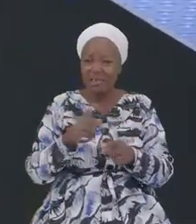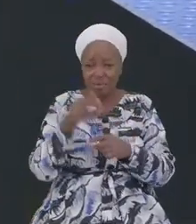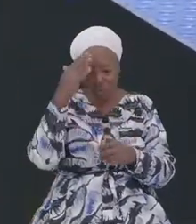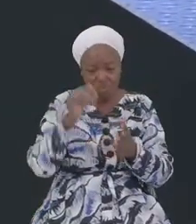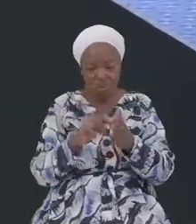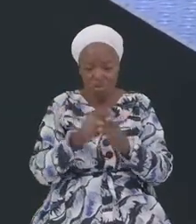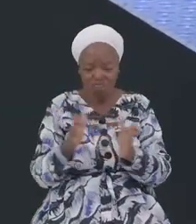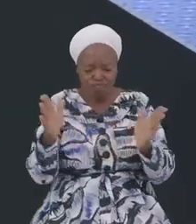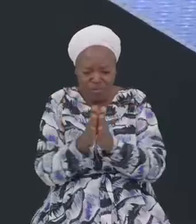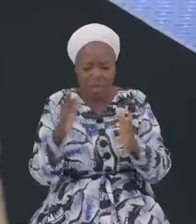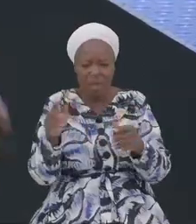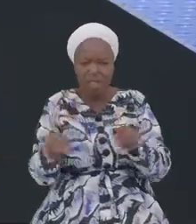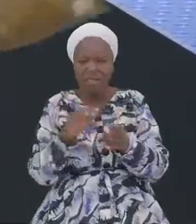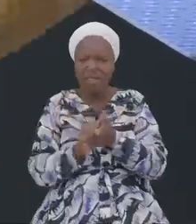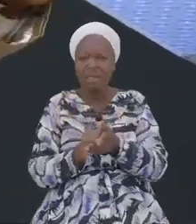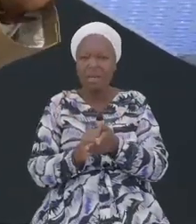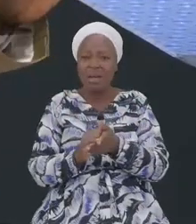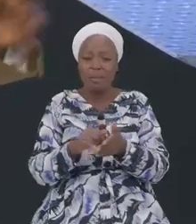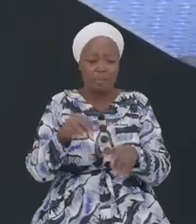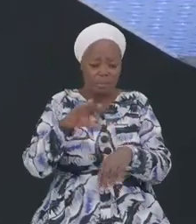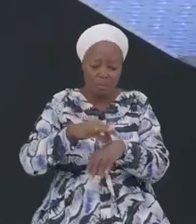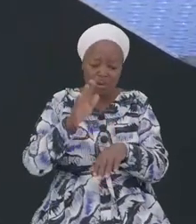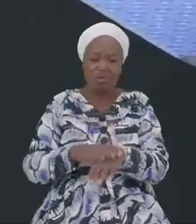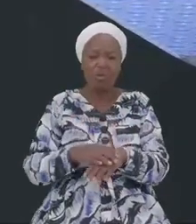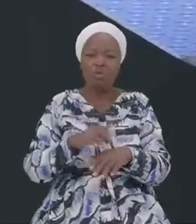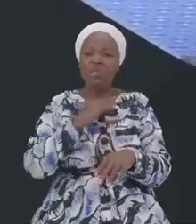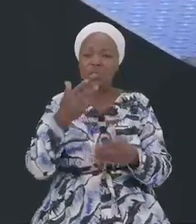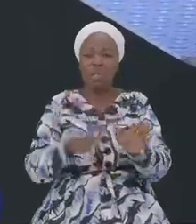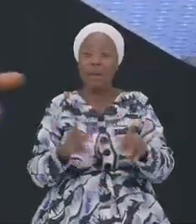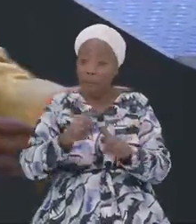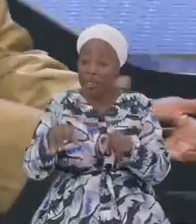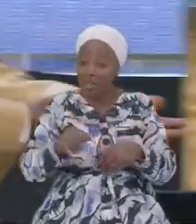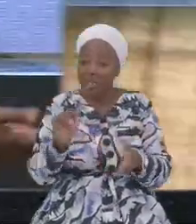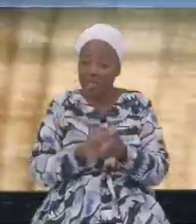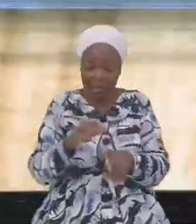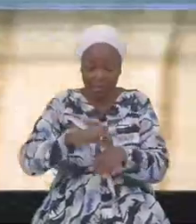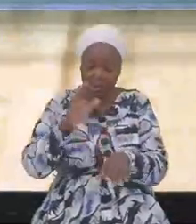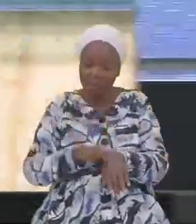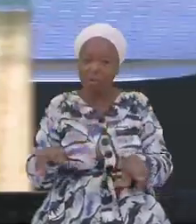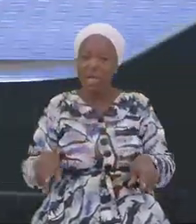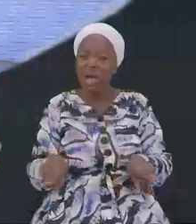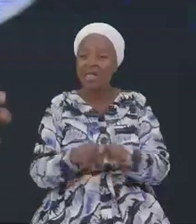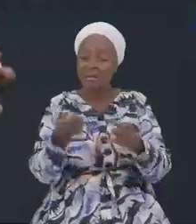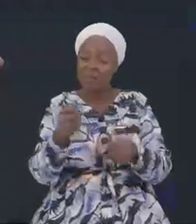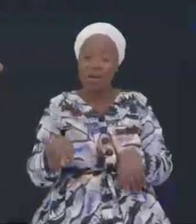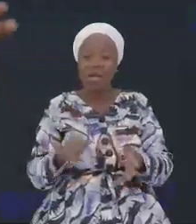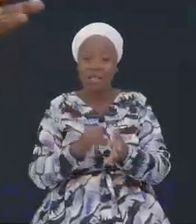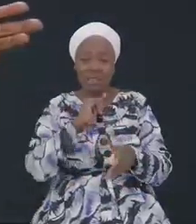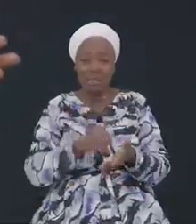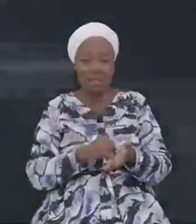moustiques tuent des millions de personnes partout dans le monde à travers le paludisme. Et on dit, ah, ceci